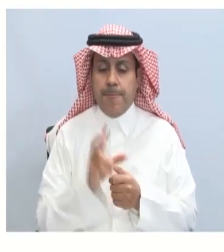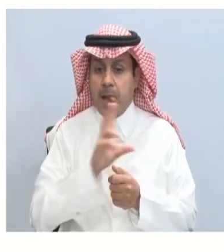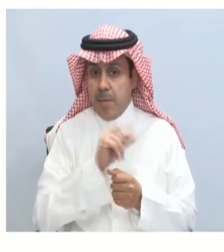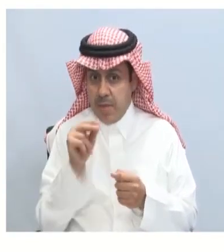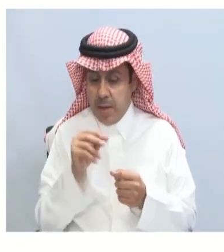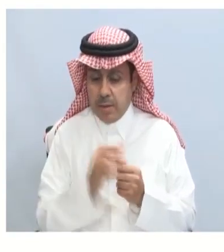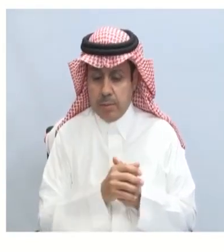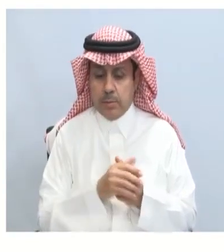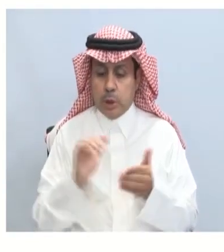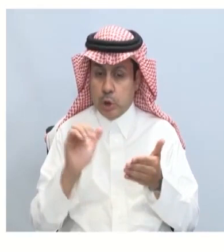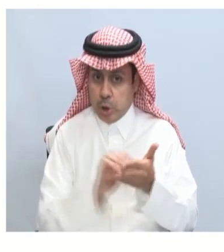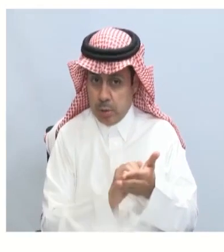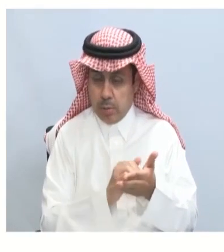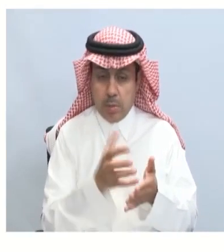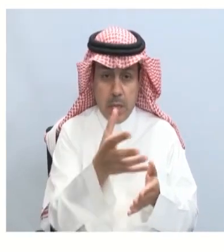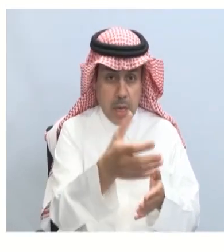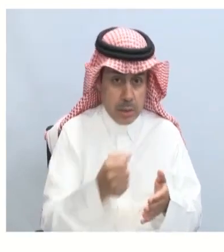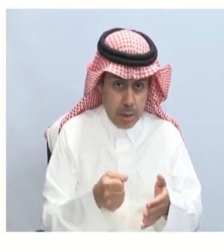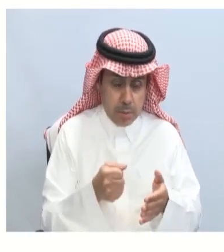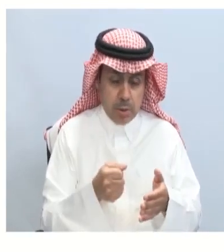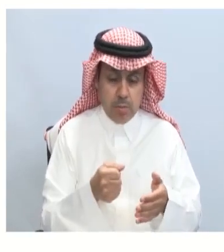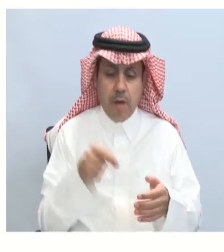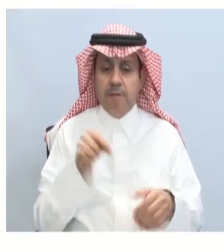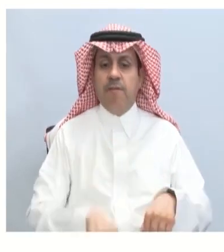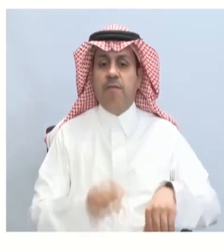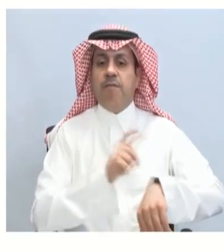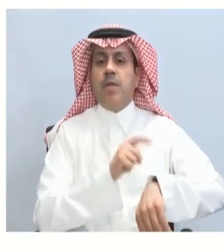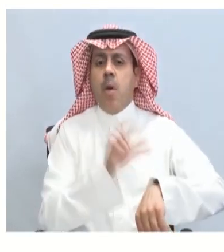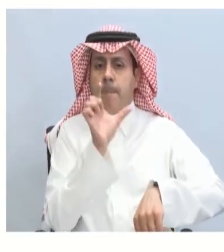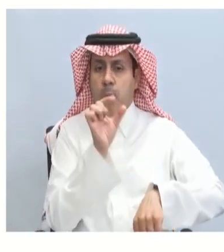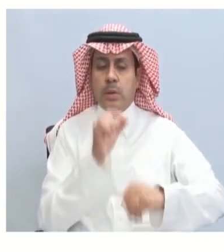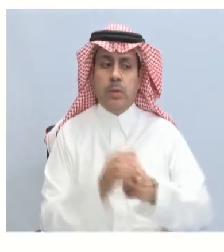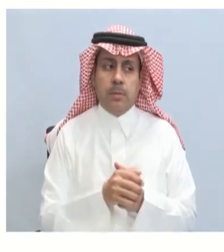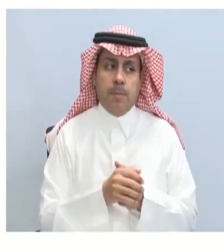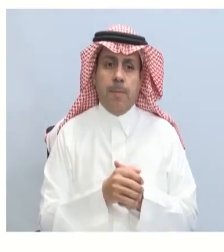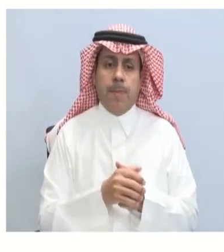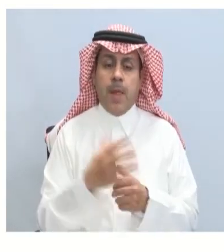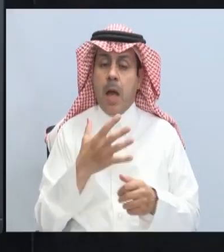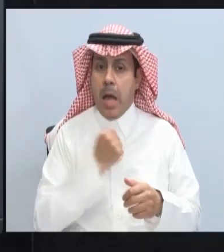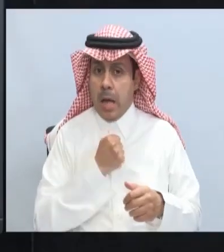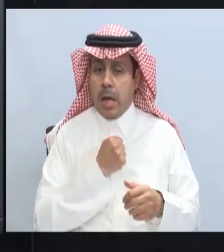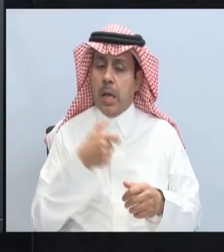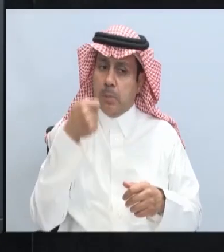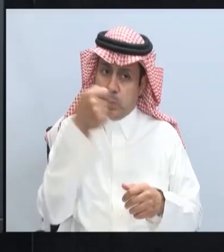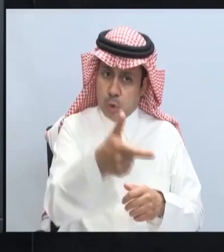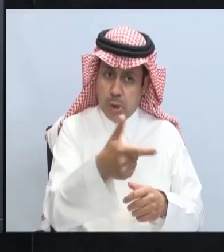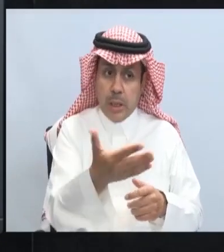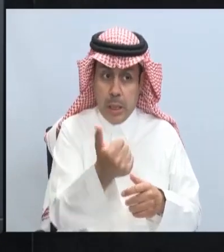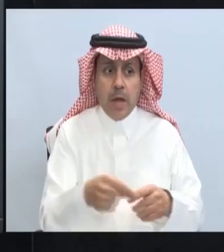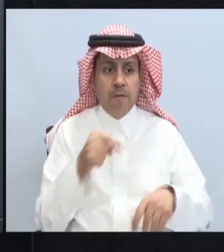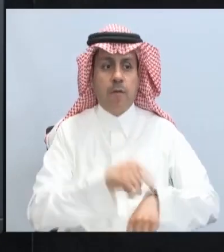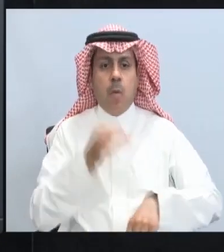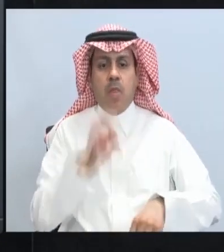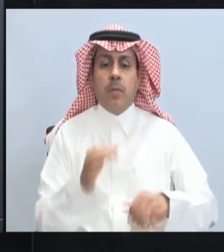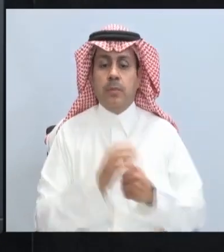شرط ان يستلم السلعه في يوم محدد فهذا من حق المشتري ان يشترطه اذا